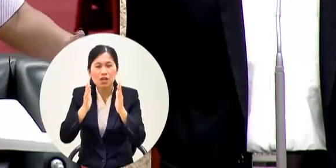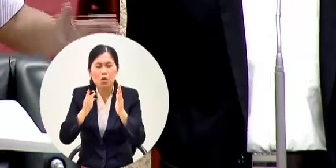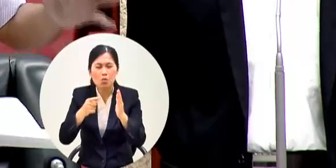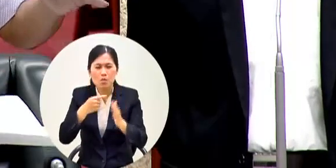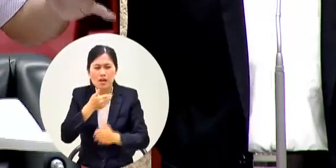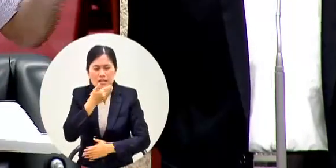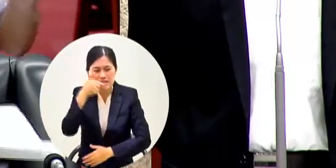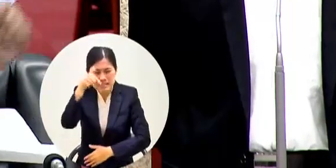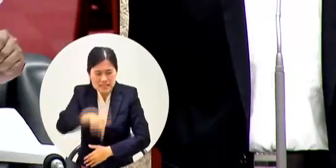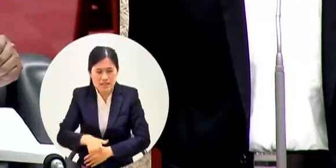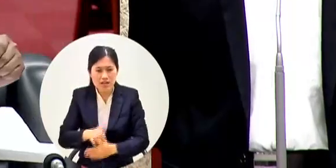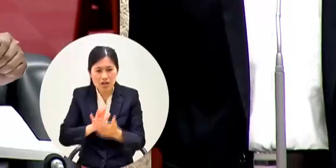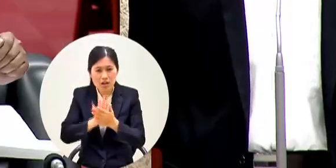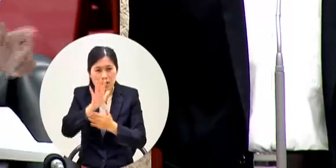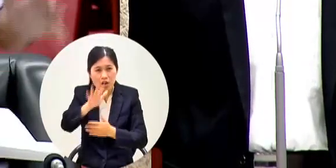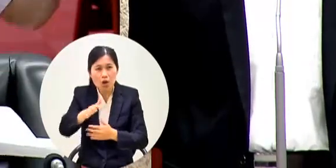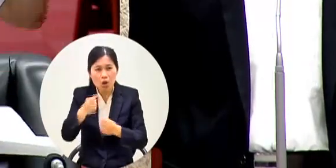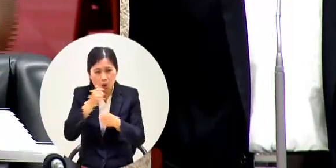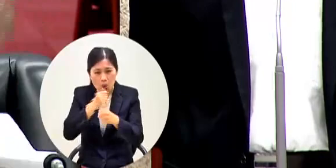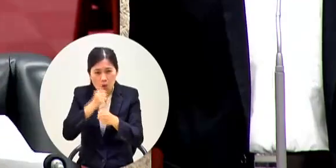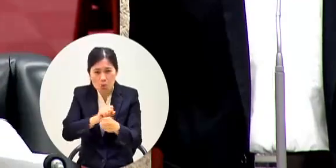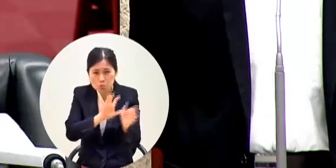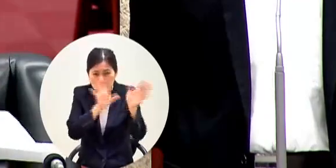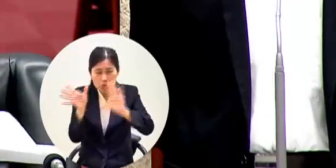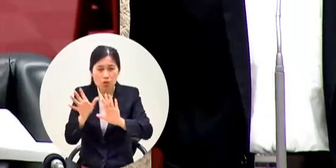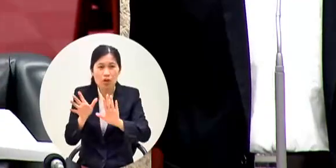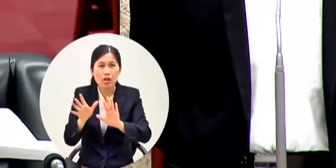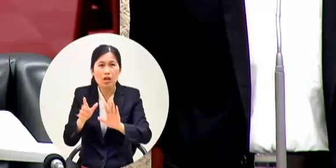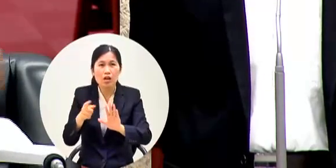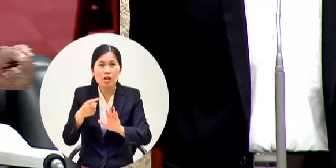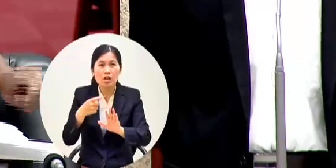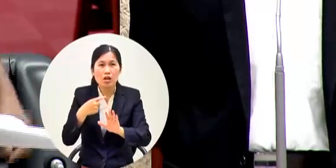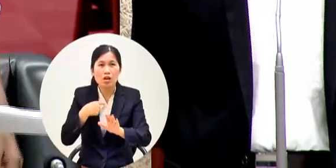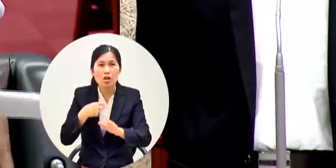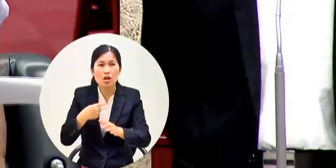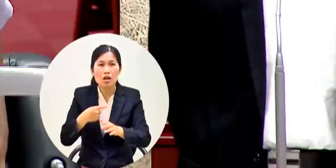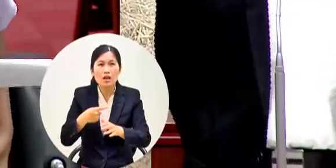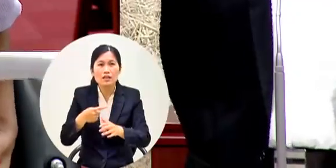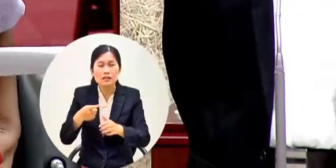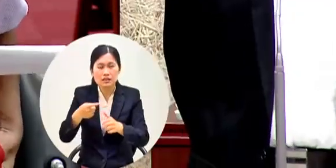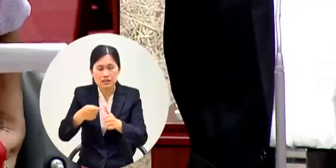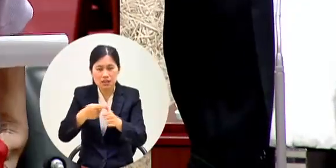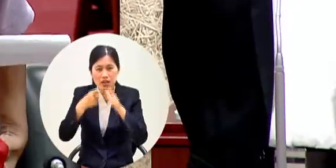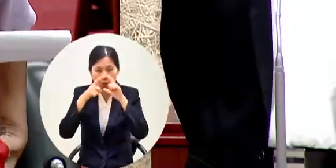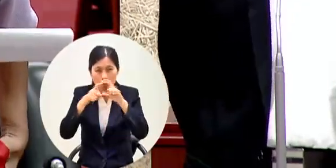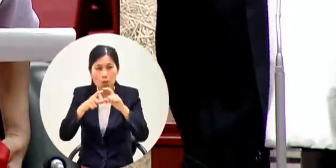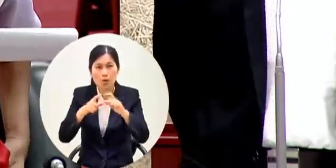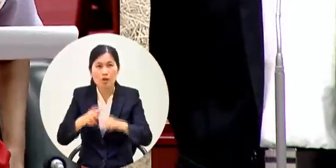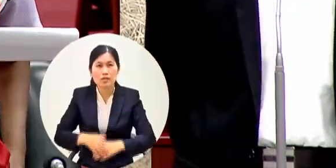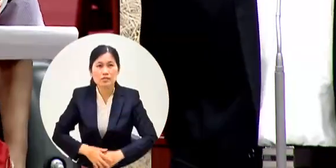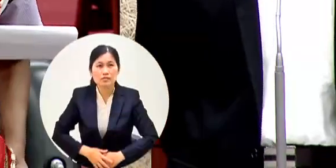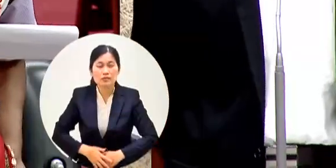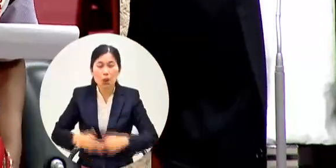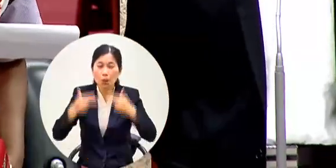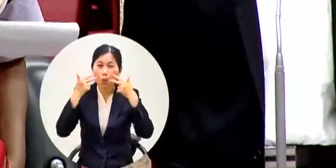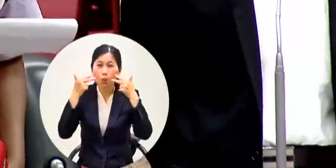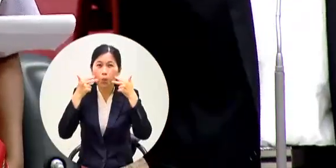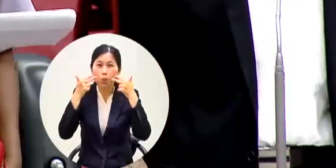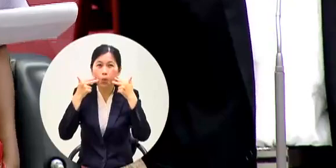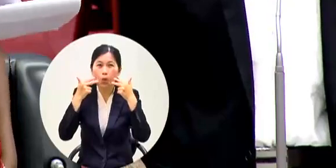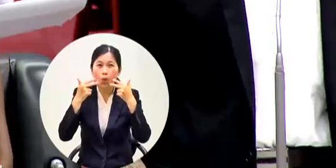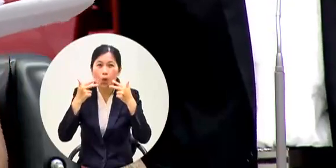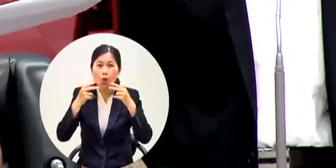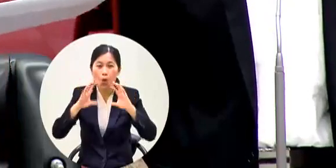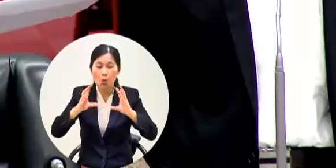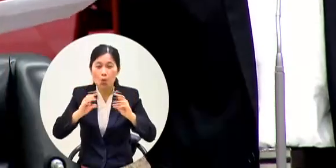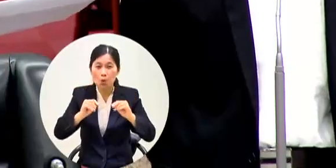关系啊，我是没有关系，我们是在电台上，我们大方向谈。真正哈、哦，是我